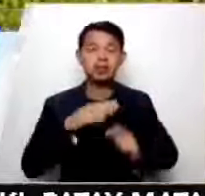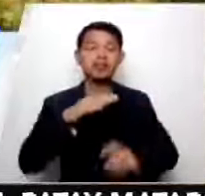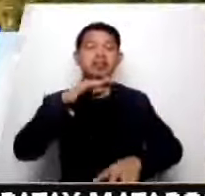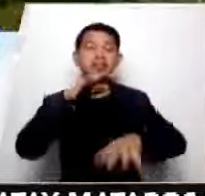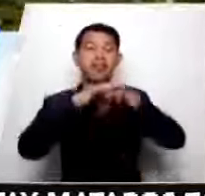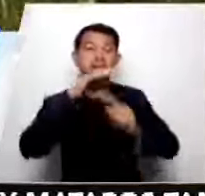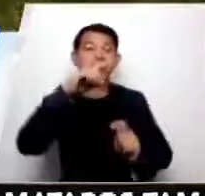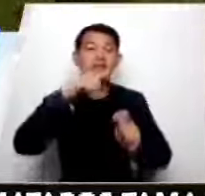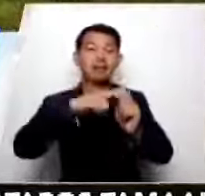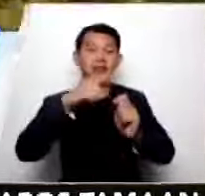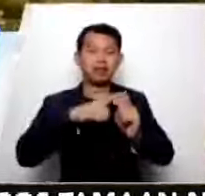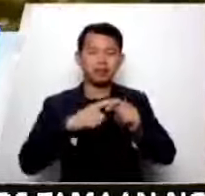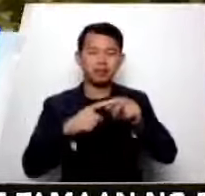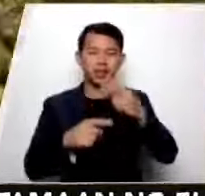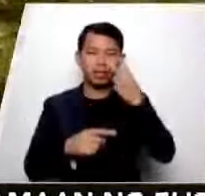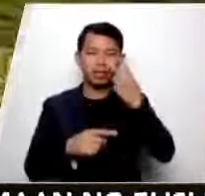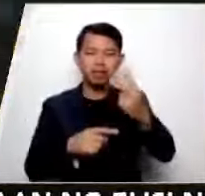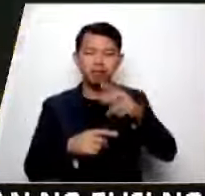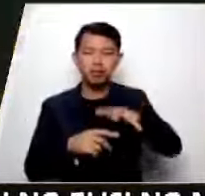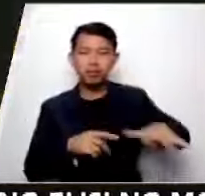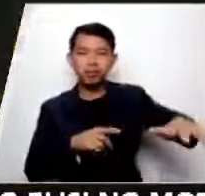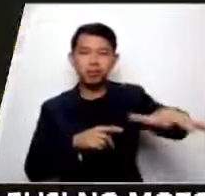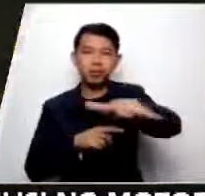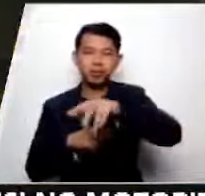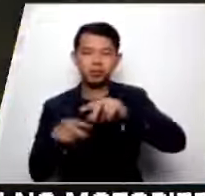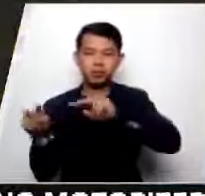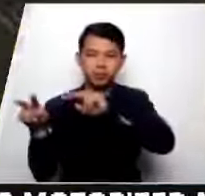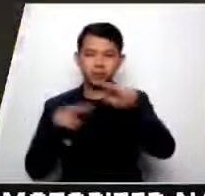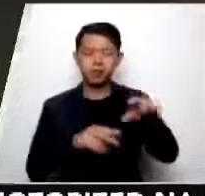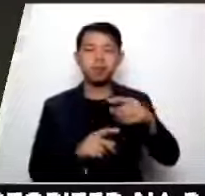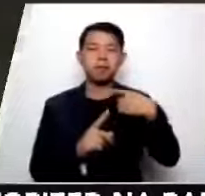At after swimming, may zipline pa na pwedeng subukan.